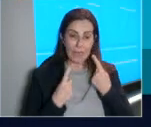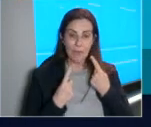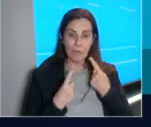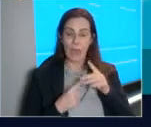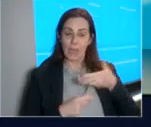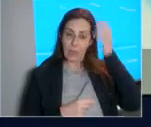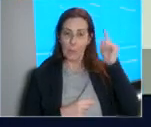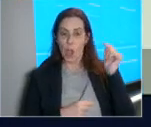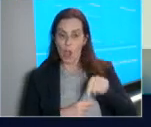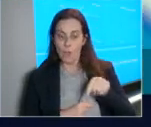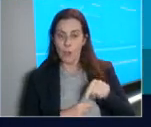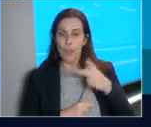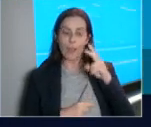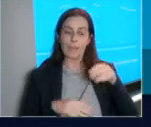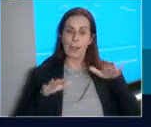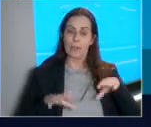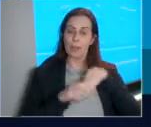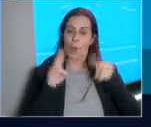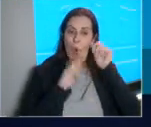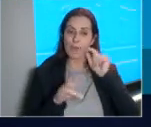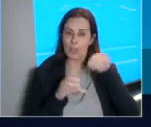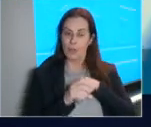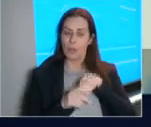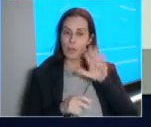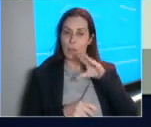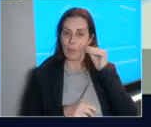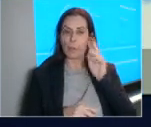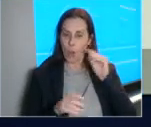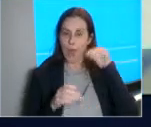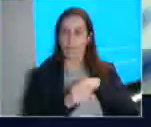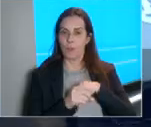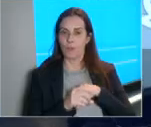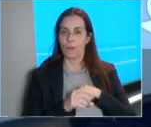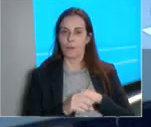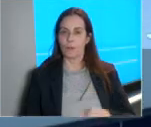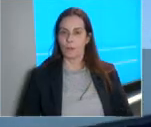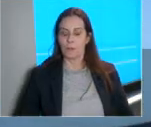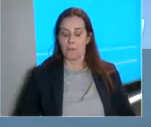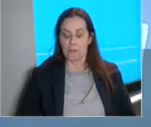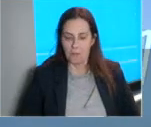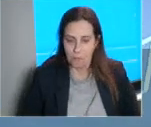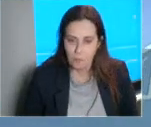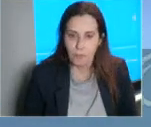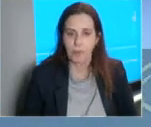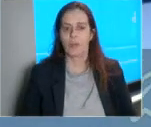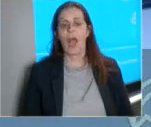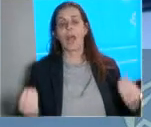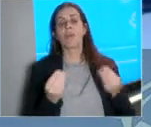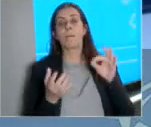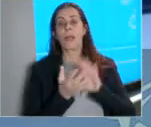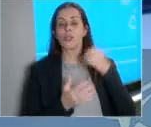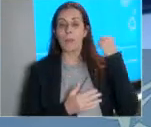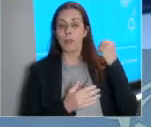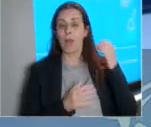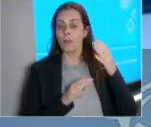יבואו, אז לפיד לא יבוא, ואז רק 20 מנדטים מתוך כחול לבן יבואו, וגם אמיר פרץ יכול לחבור, בתנאים מסוימים. אז הדברים נפתחים ברגע